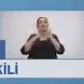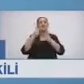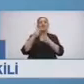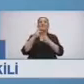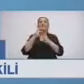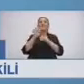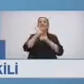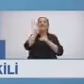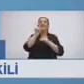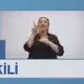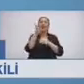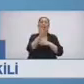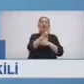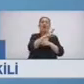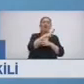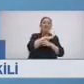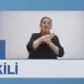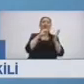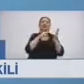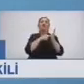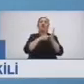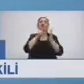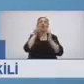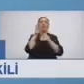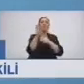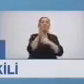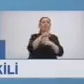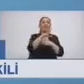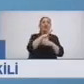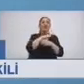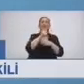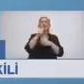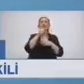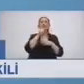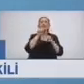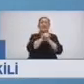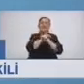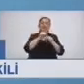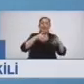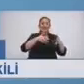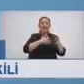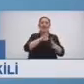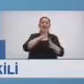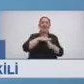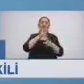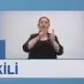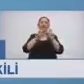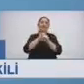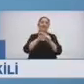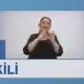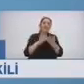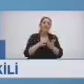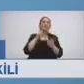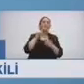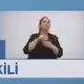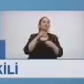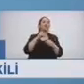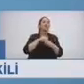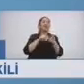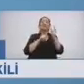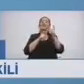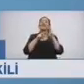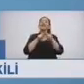kayıplarının yaşandığı, Çatalca'da can kayıplarının yaşandığı sel felaketlerini yaşadık. İşte bu durum için